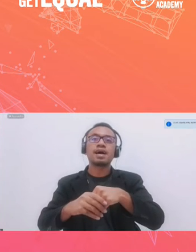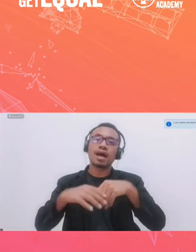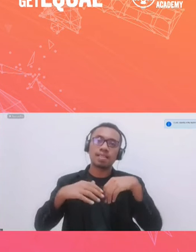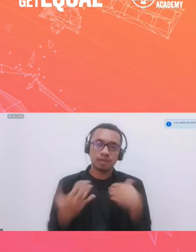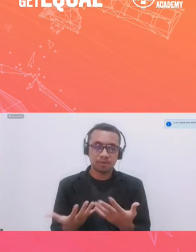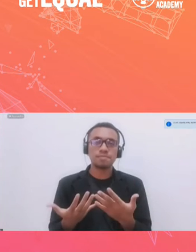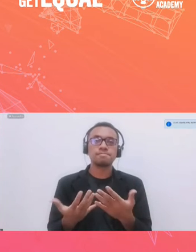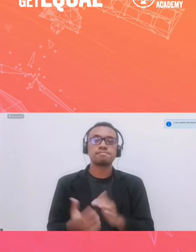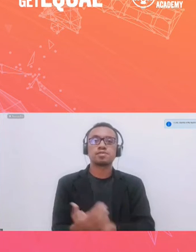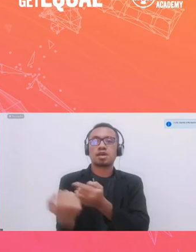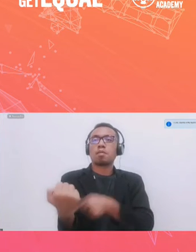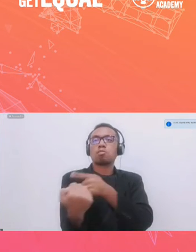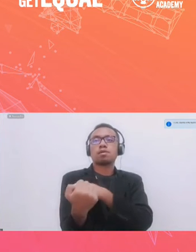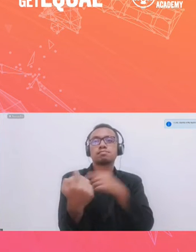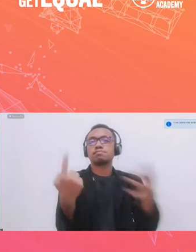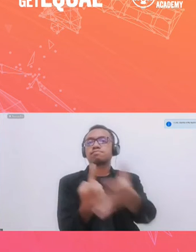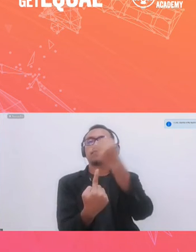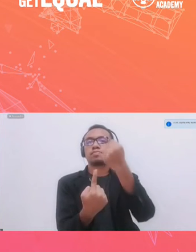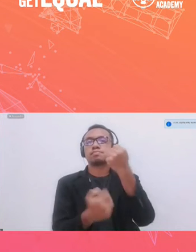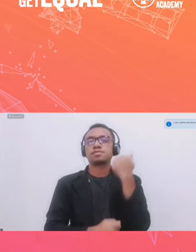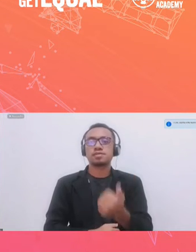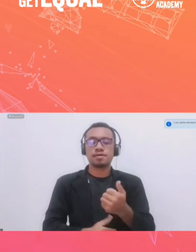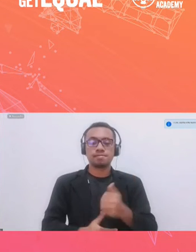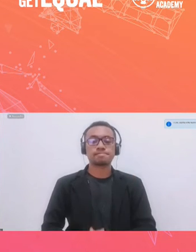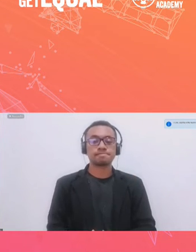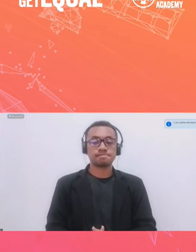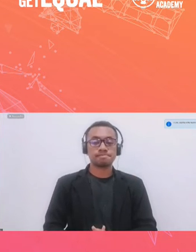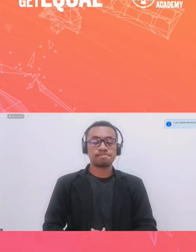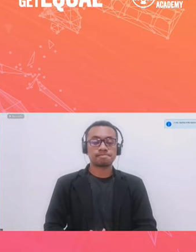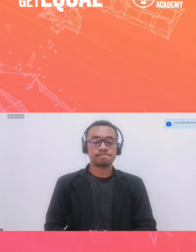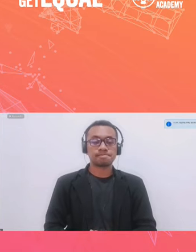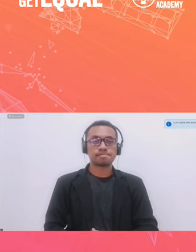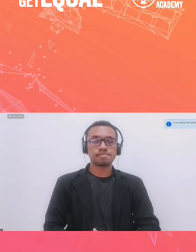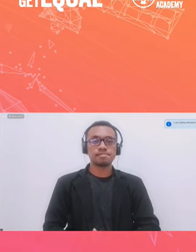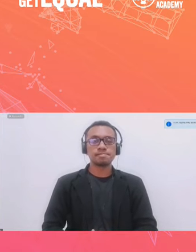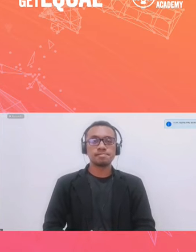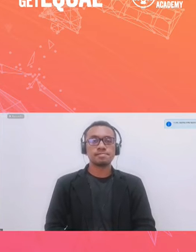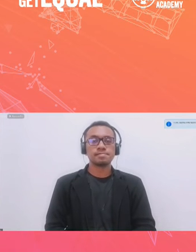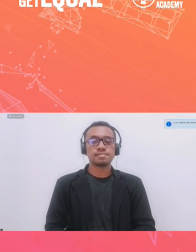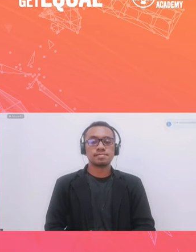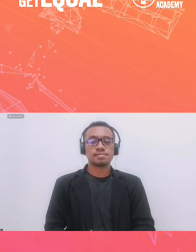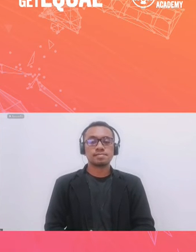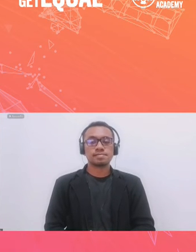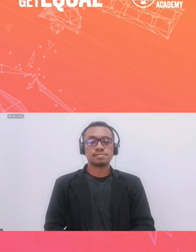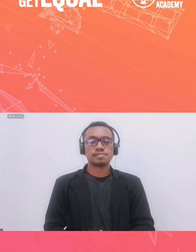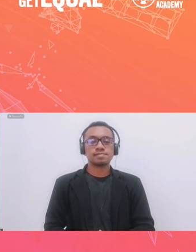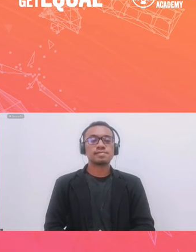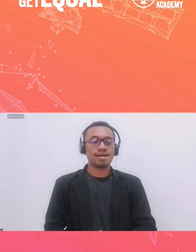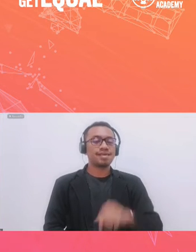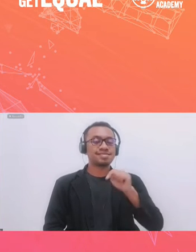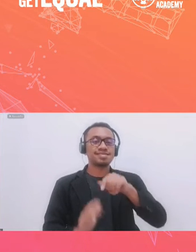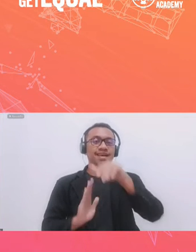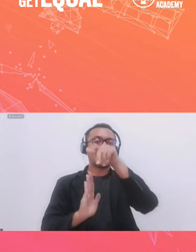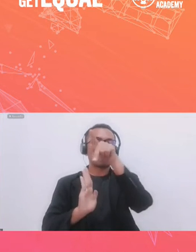potensi mereka sebisa mungkin ya, seoptimal mungkin. Nah, Freedom Online ini mungkin juga